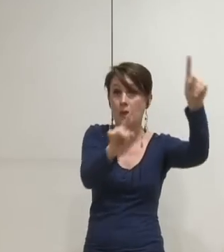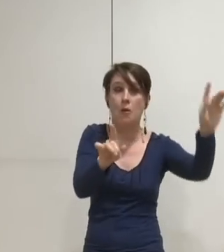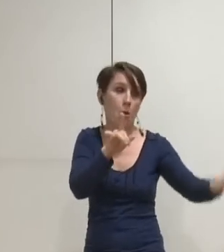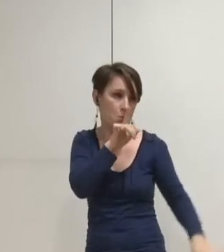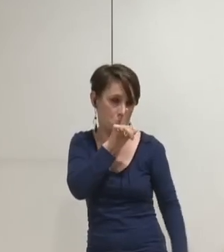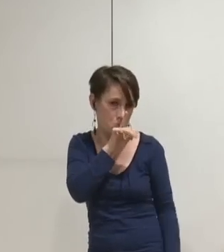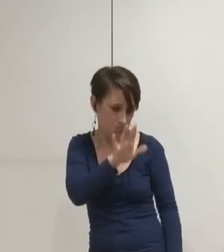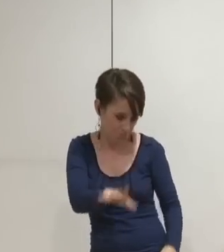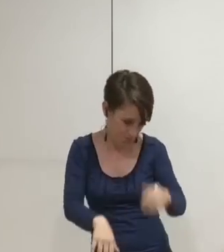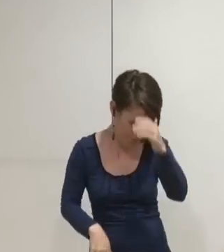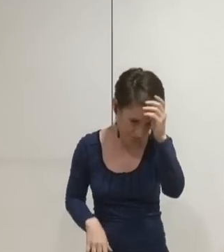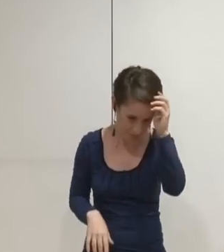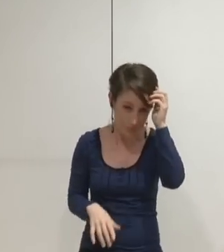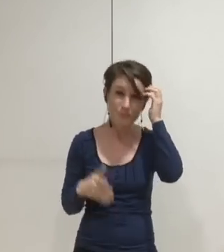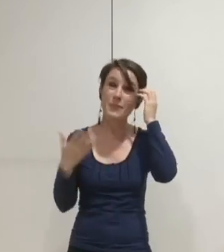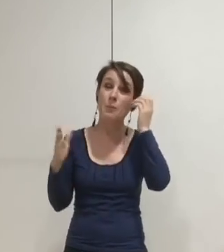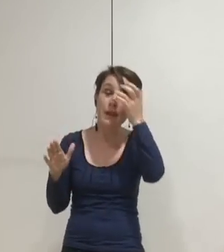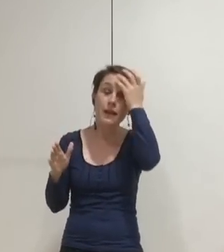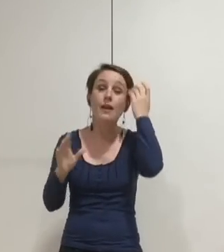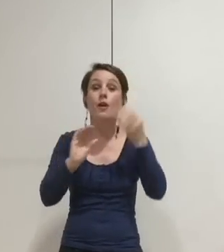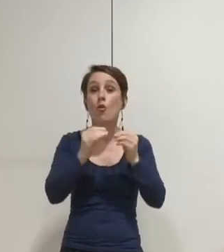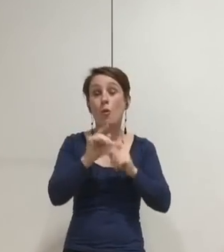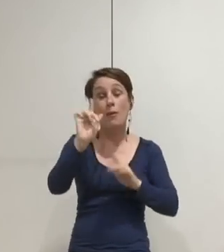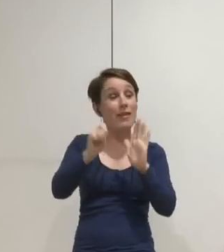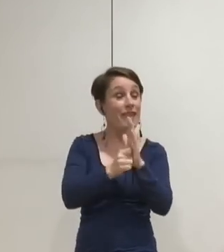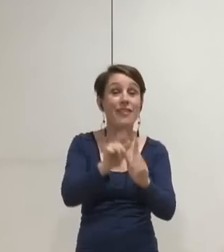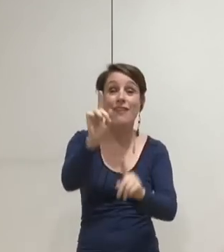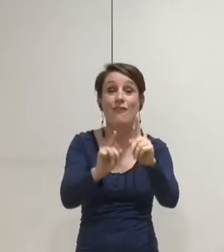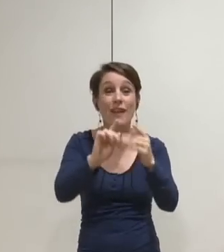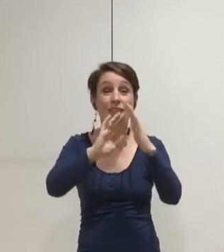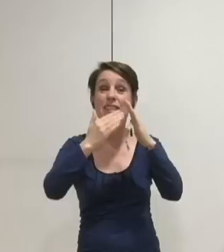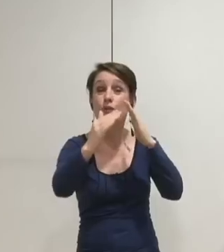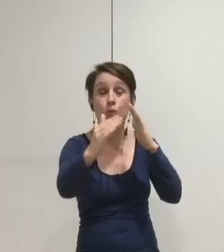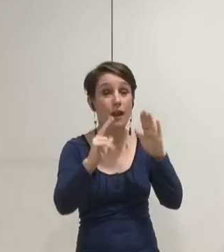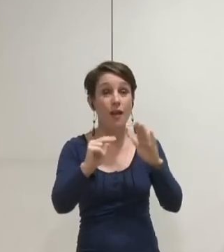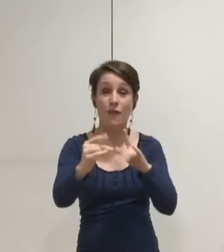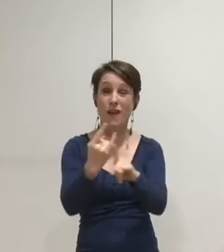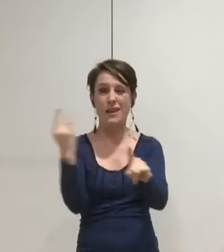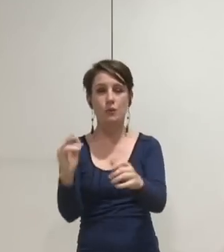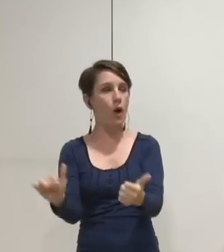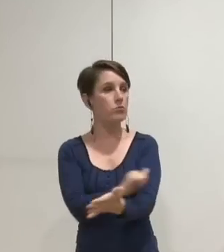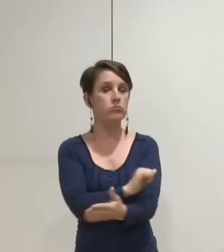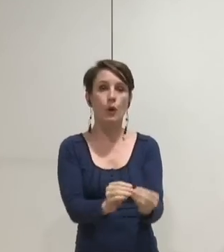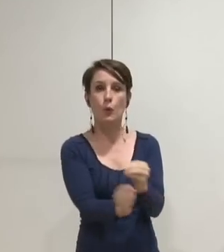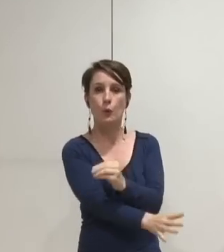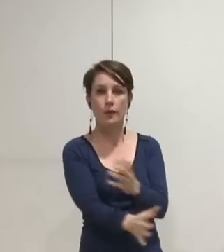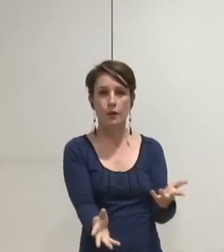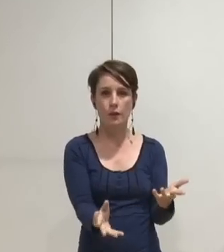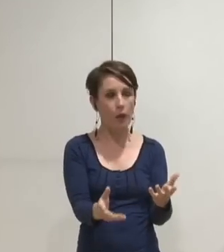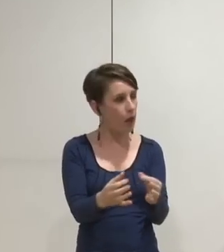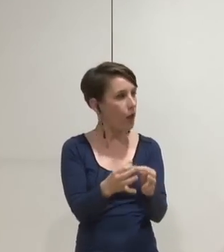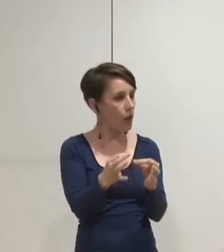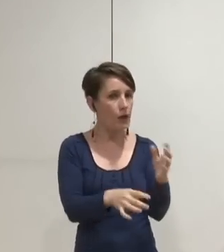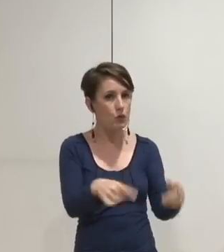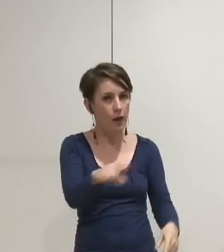et finalement en privant les Grenoblois de l'aspect historique de la fête des tuiles vous vous vous rendez coupable sur deux points au moins